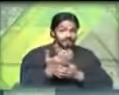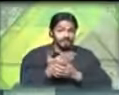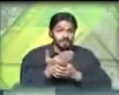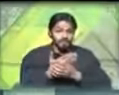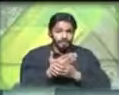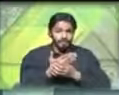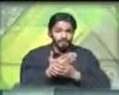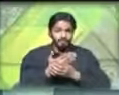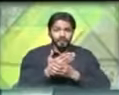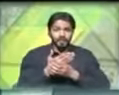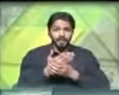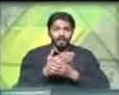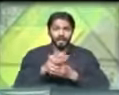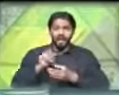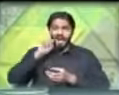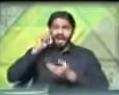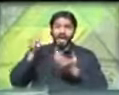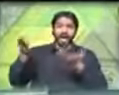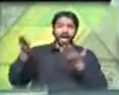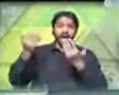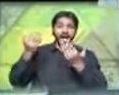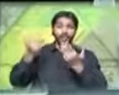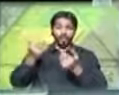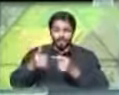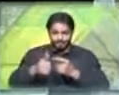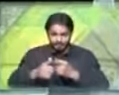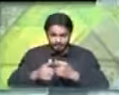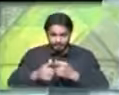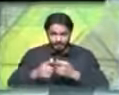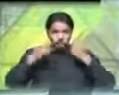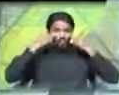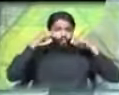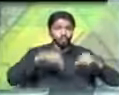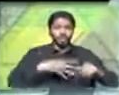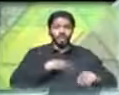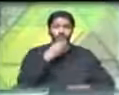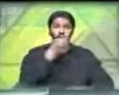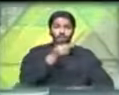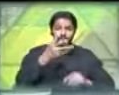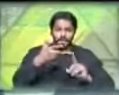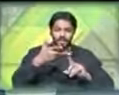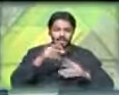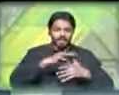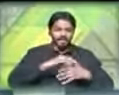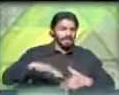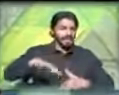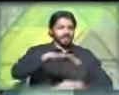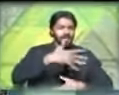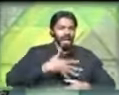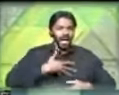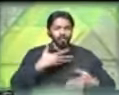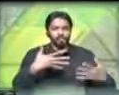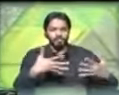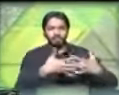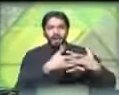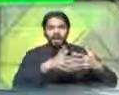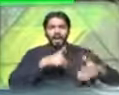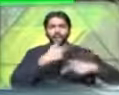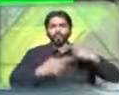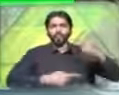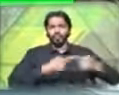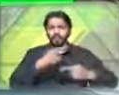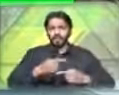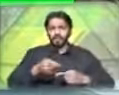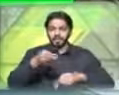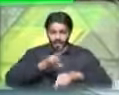وإيثار الدنيا وطلب محمدة الخلق وترك التقوى. تاني. يا ليت.